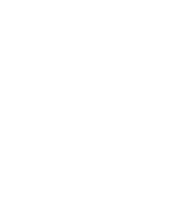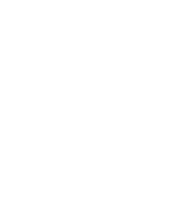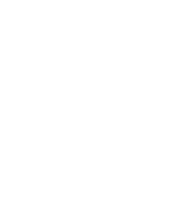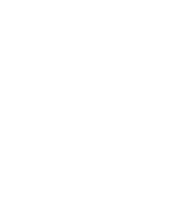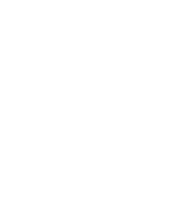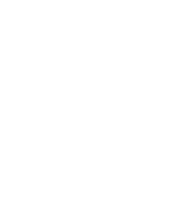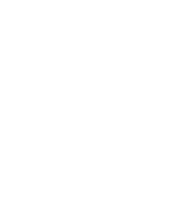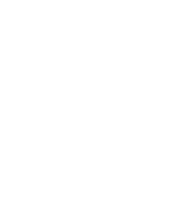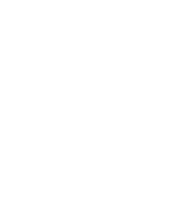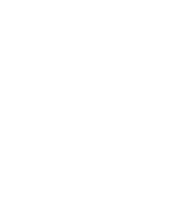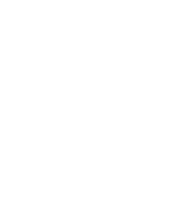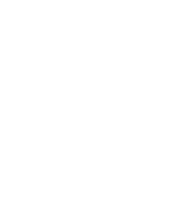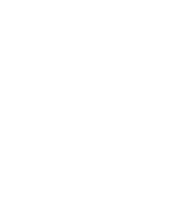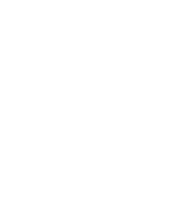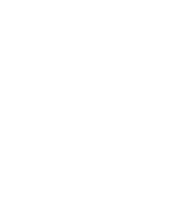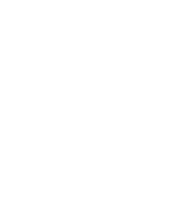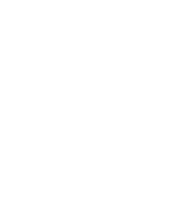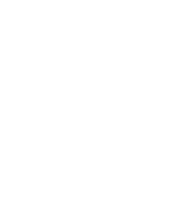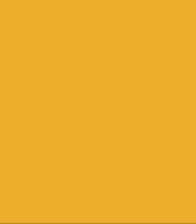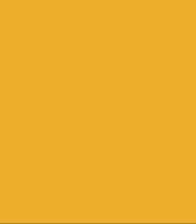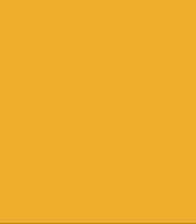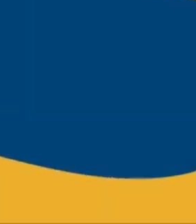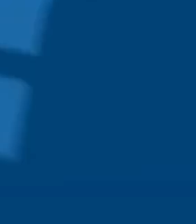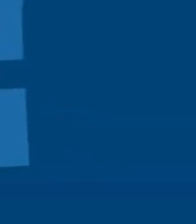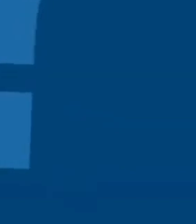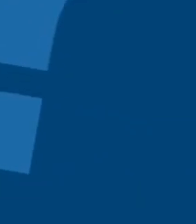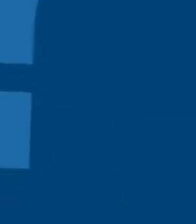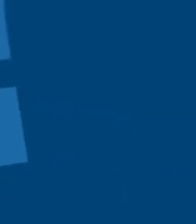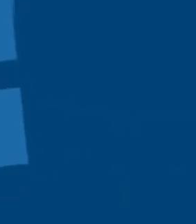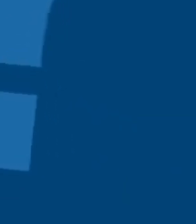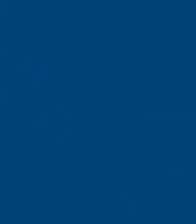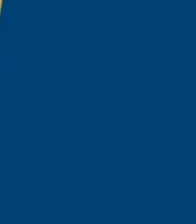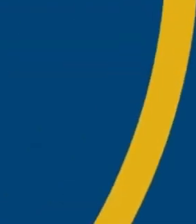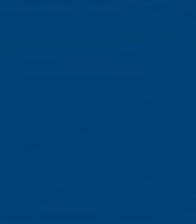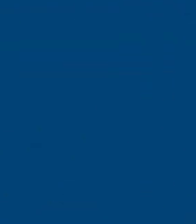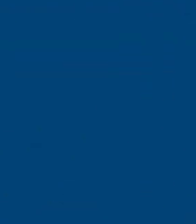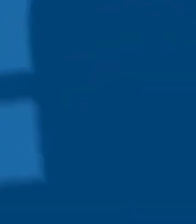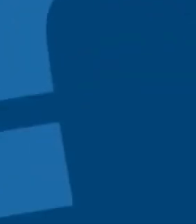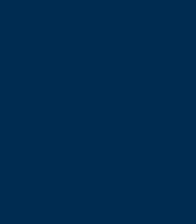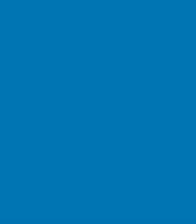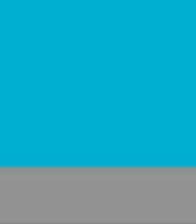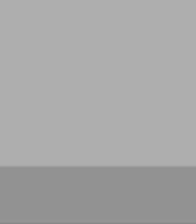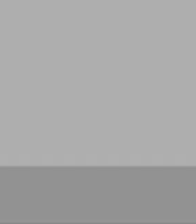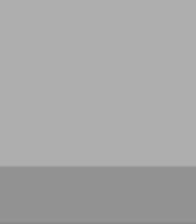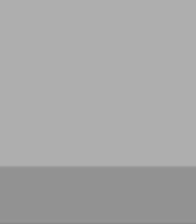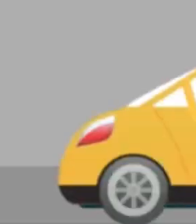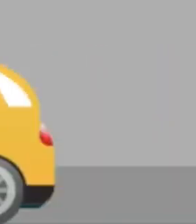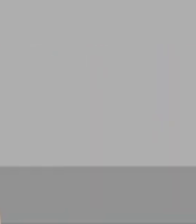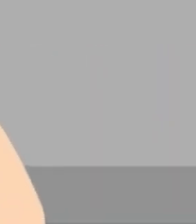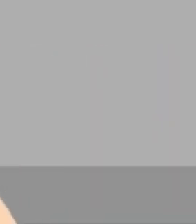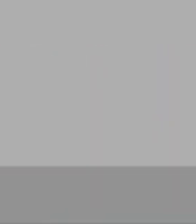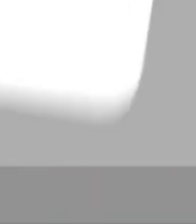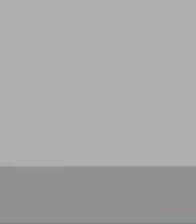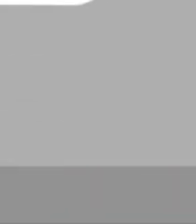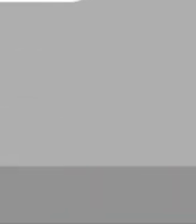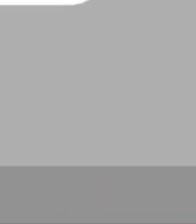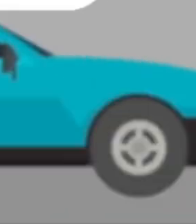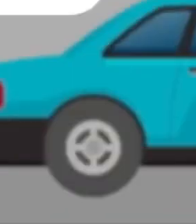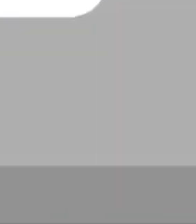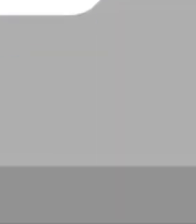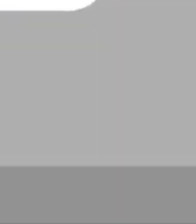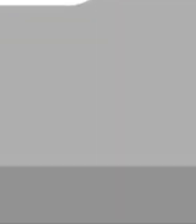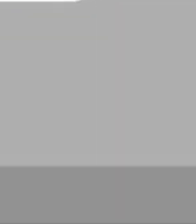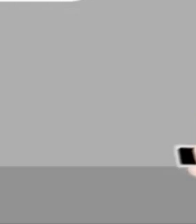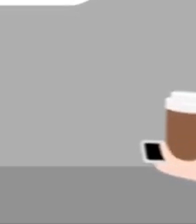내 마음 건강은 괜찮은 걸까? 먼저 집에서 확인할 수 있을까? 어떻게 할까?